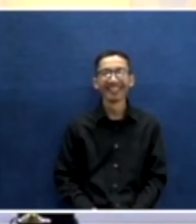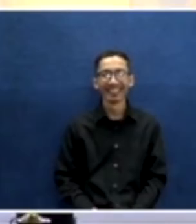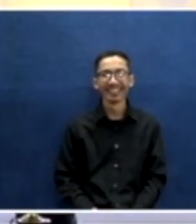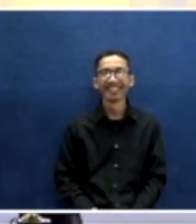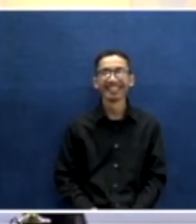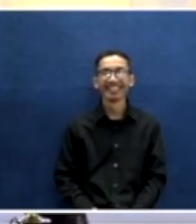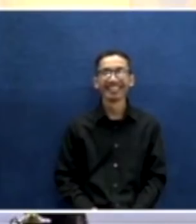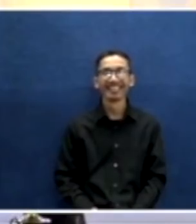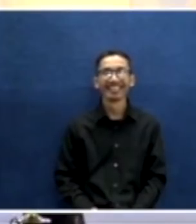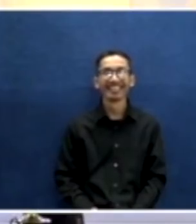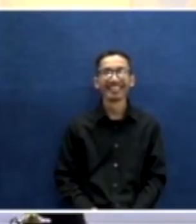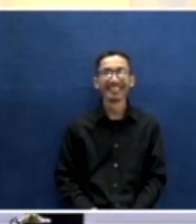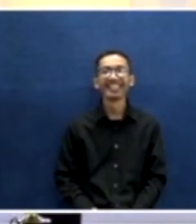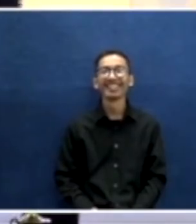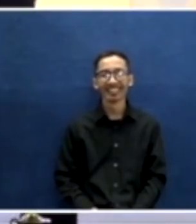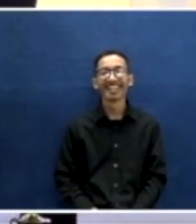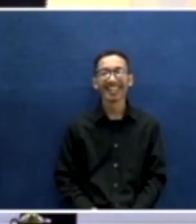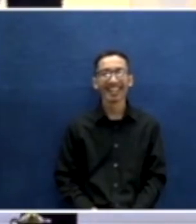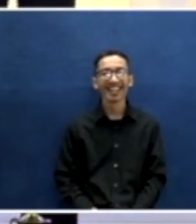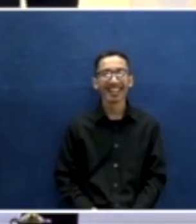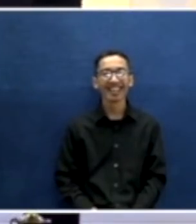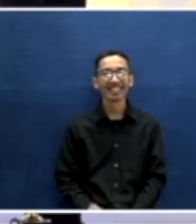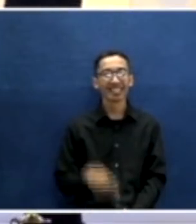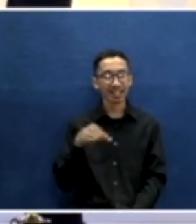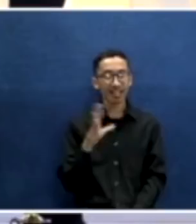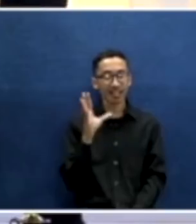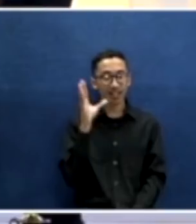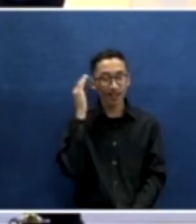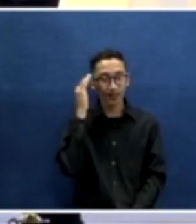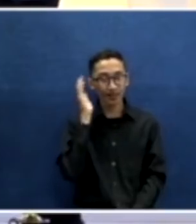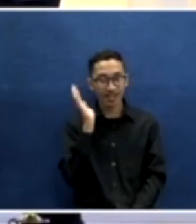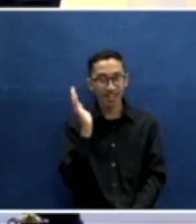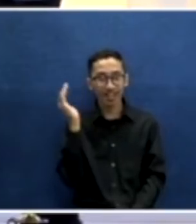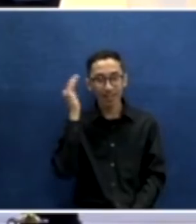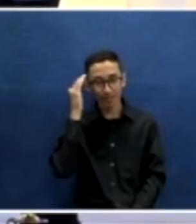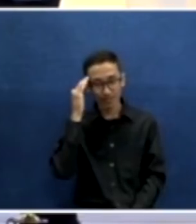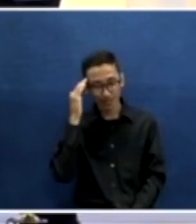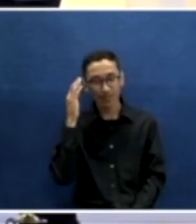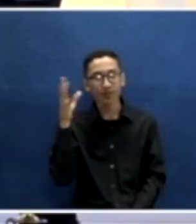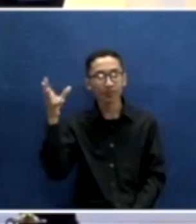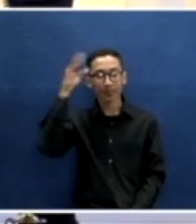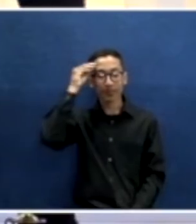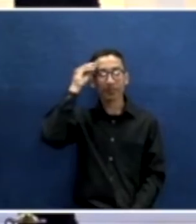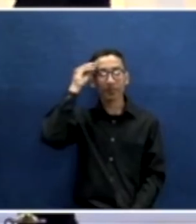Ayo kita tinggalkan sekarang setelah kita tanggung apa yang kemudian kita dapatkan Ustad Kalau kemudian